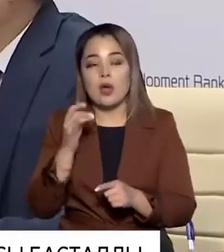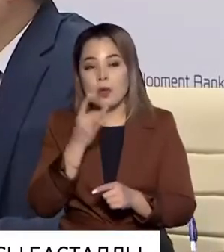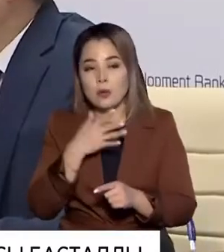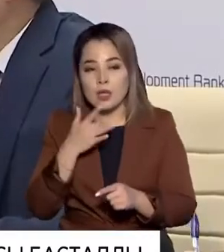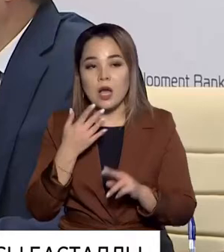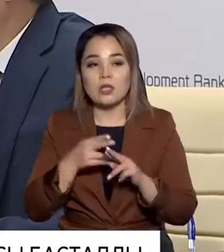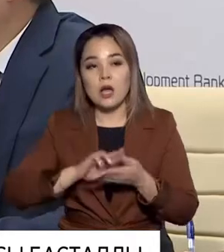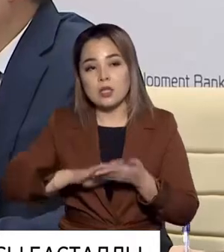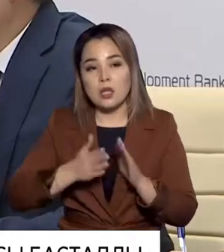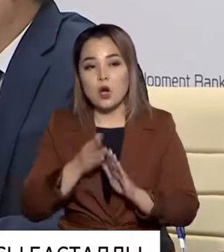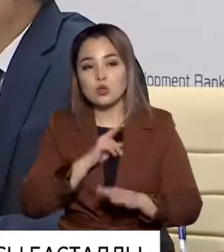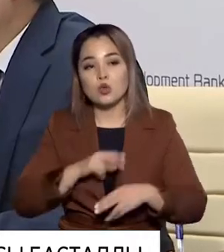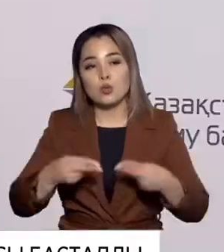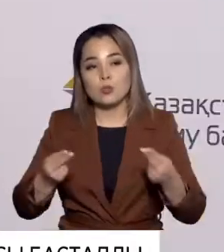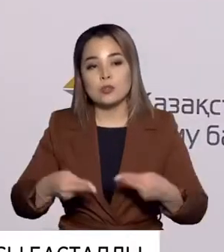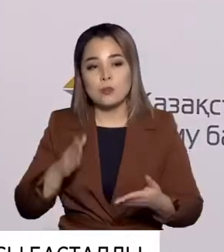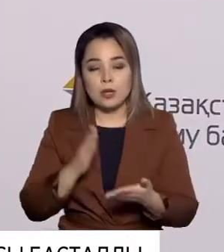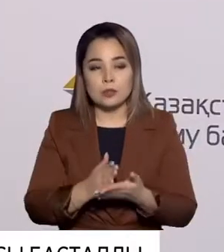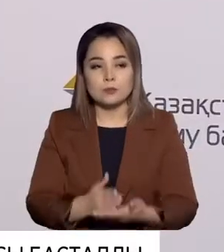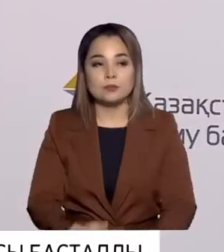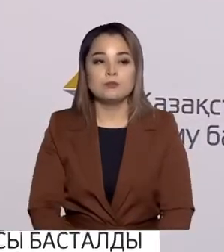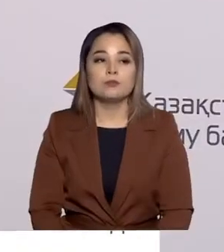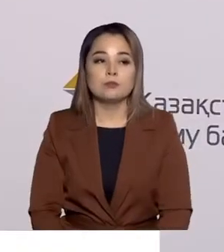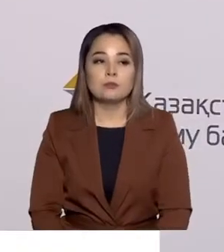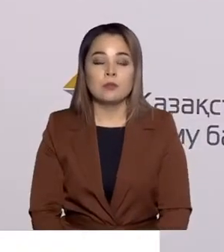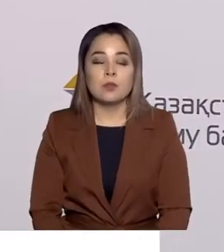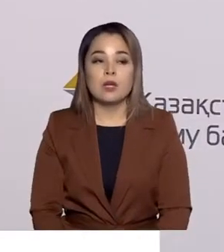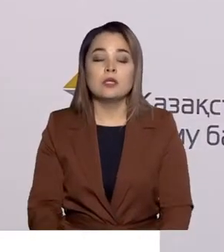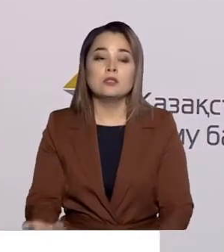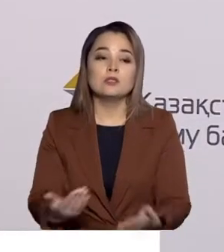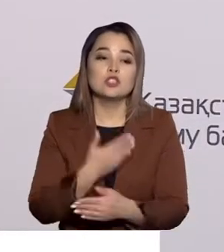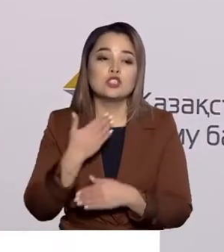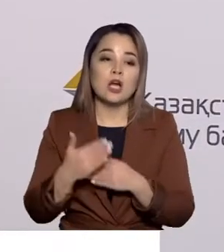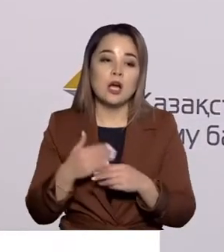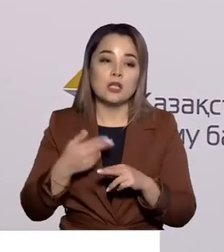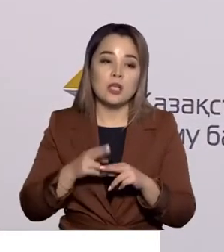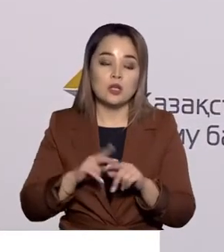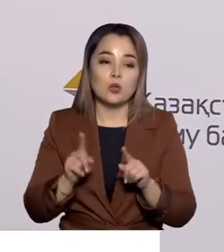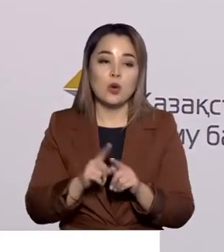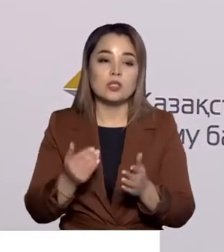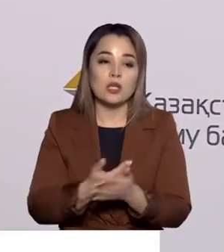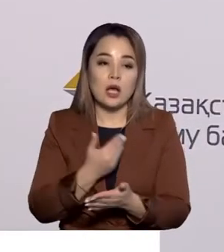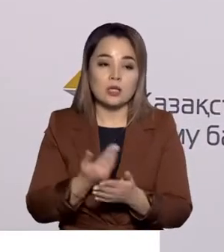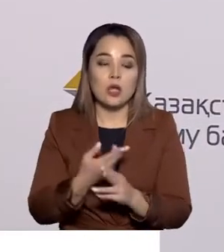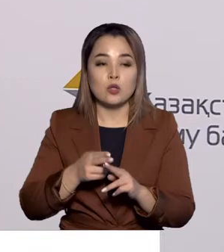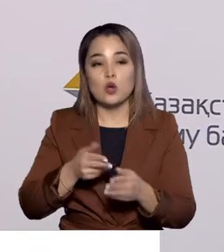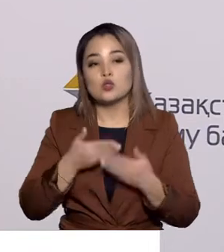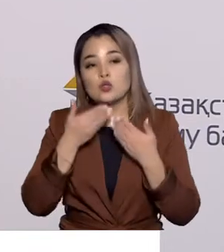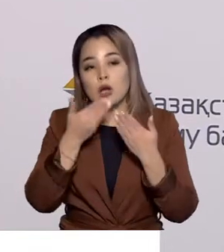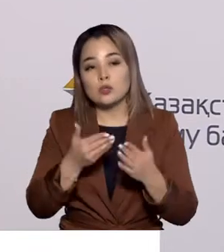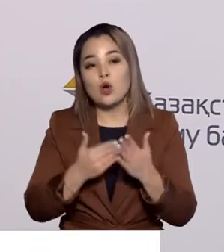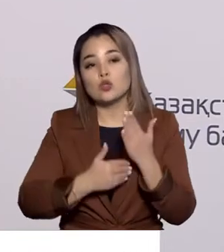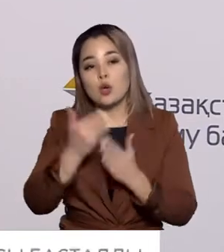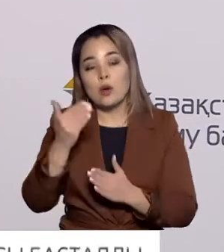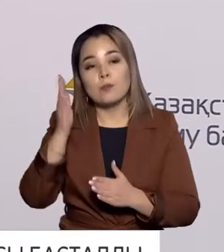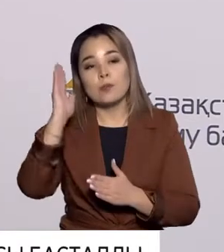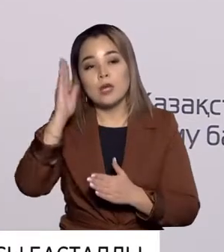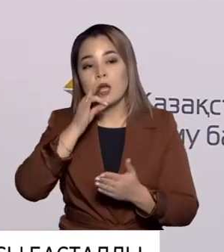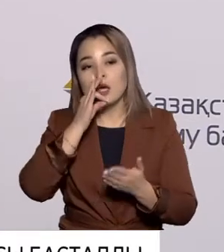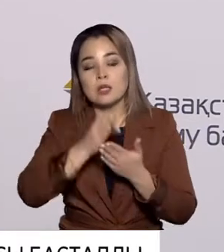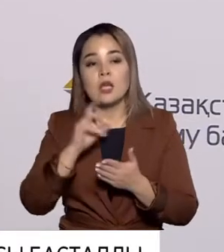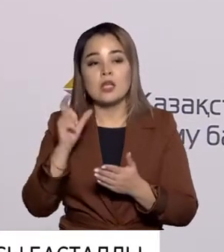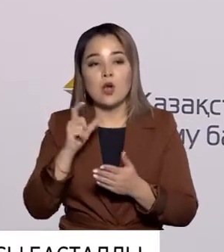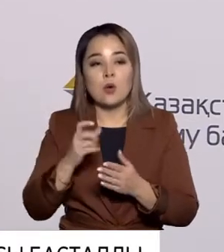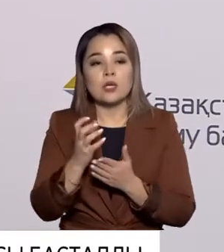бірқатар келісімдерге қол қойылды. Жаһанда бұл салаға сұраныс жоғары, сондықтан біз бұл бағытты өте перспективалы деп санаймыз.